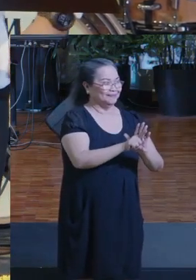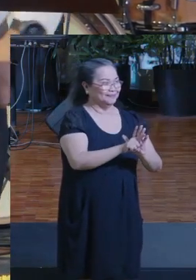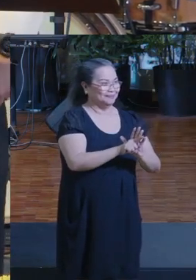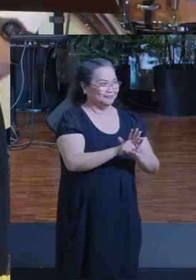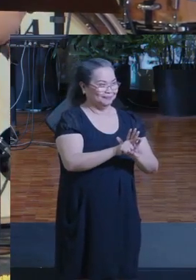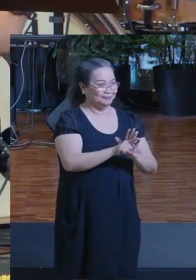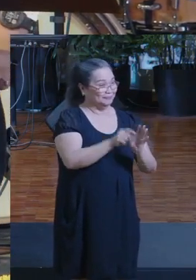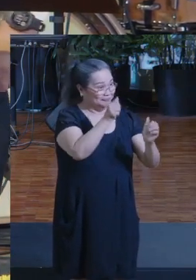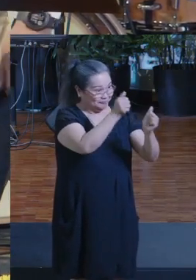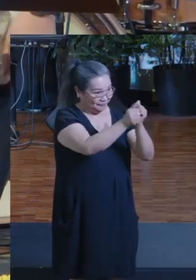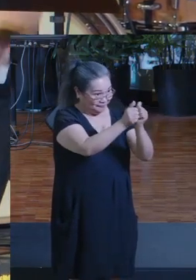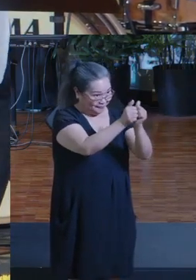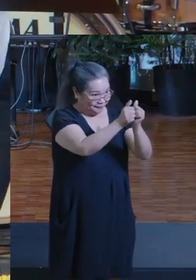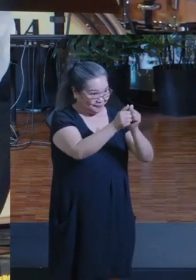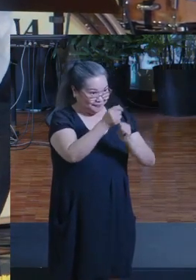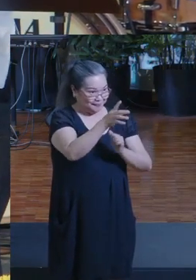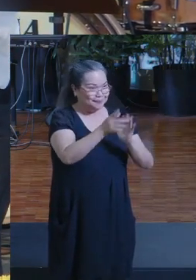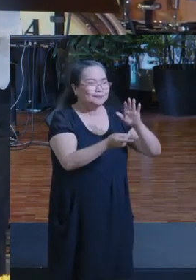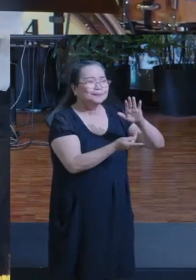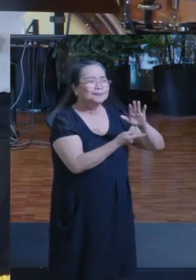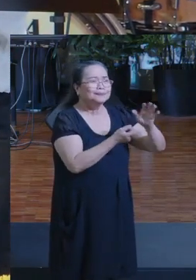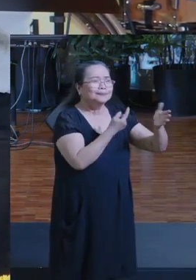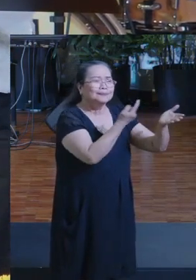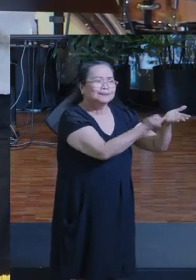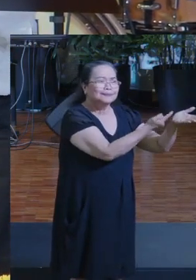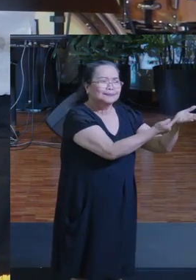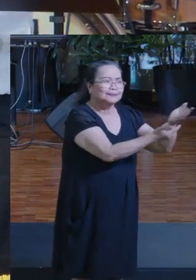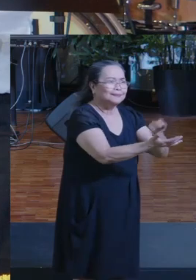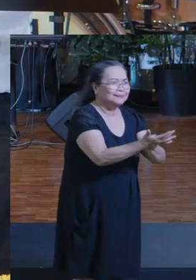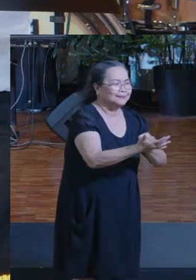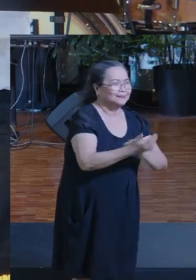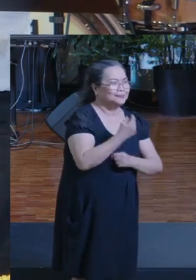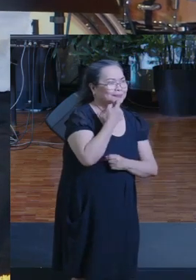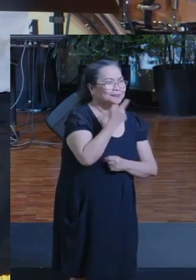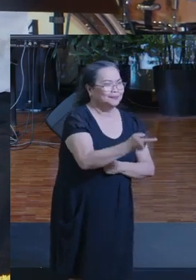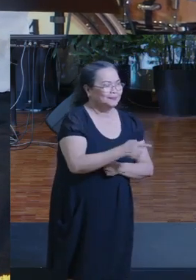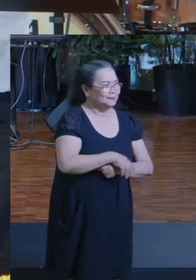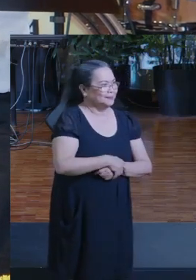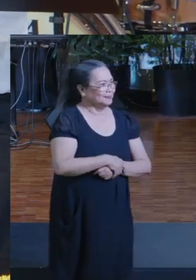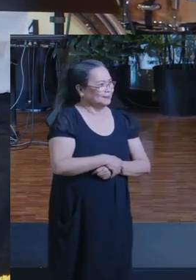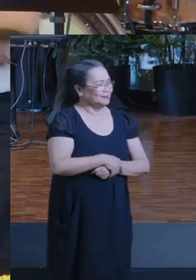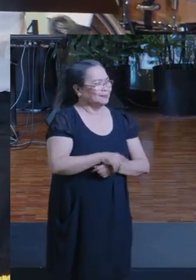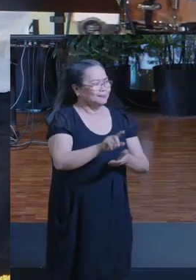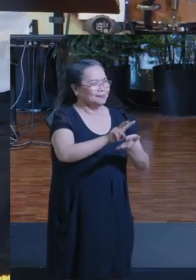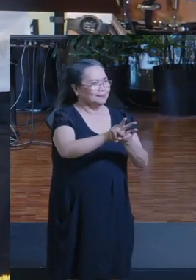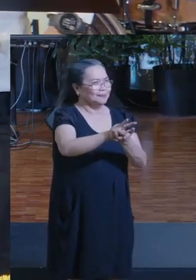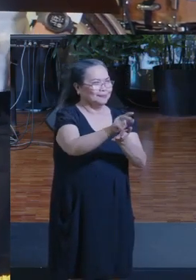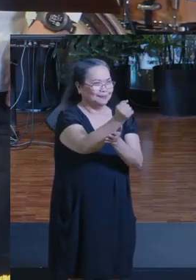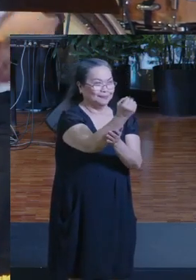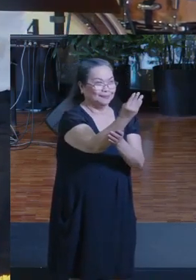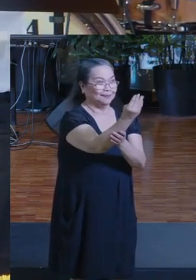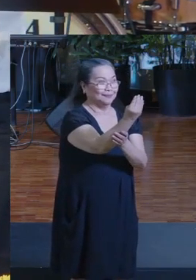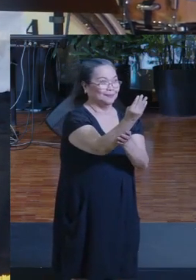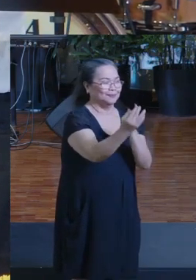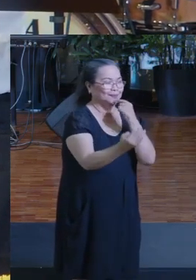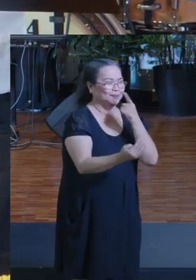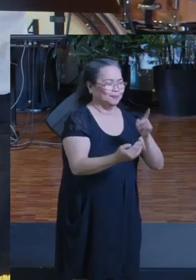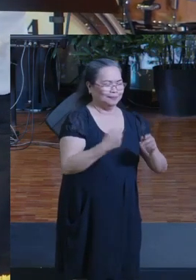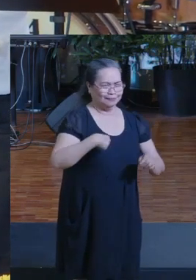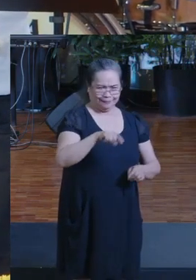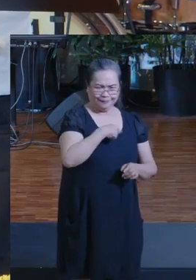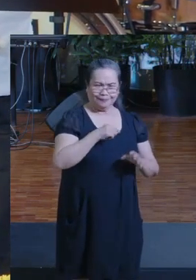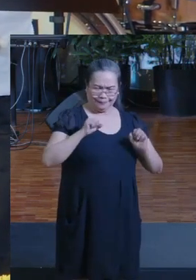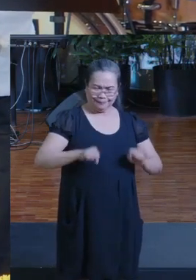I mean. Nakikita niyo yung argumentation niya. Sabi niya sa verse 14, pwede